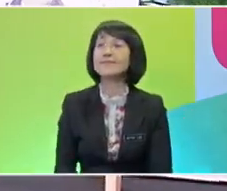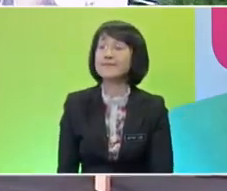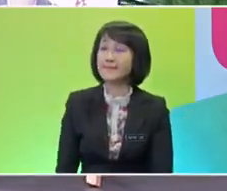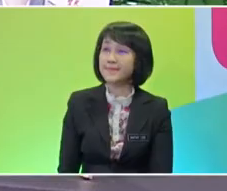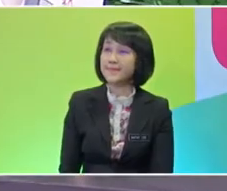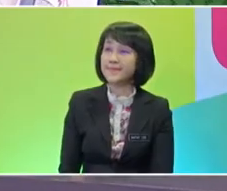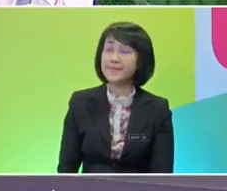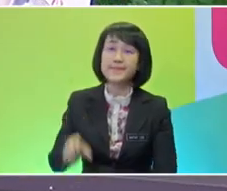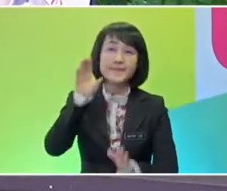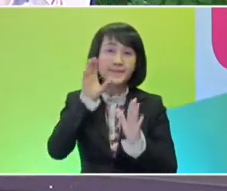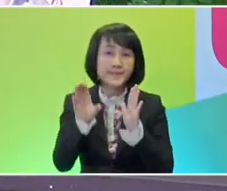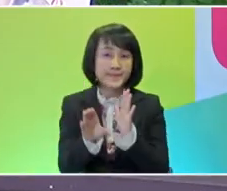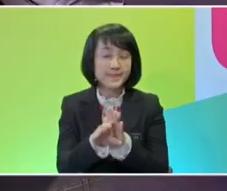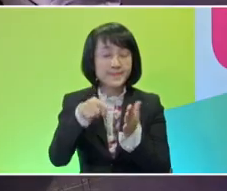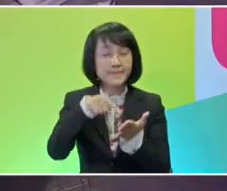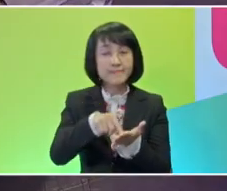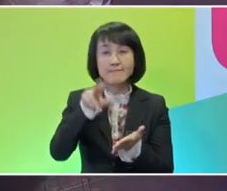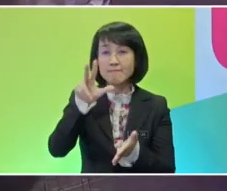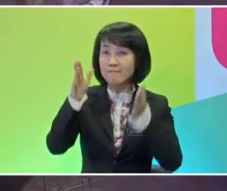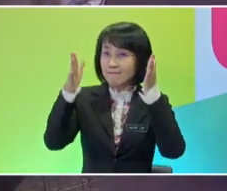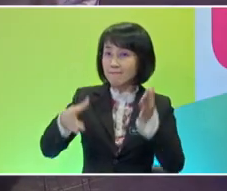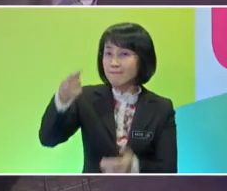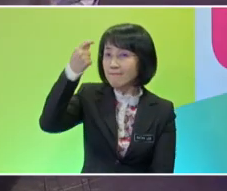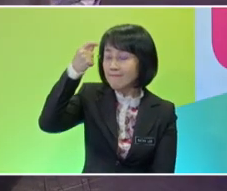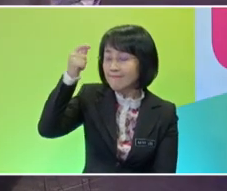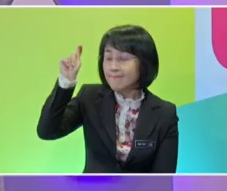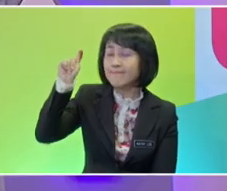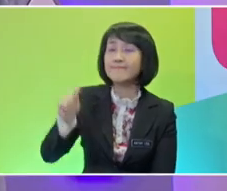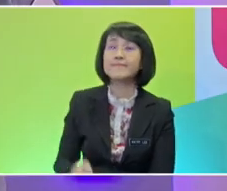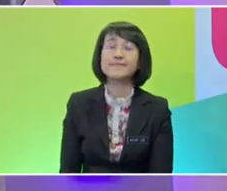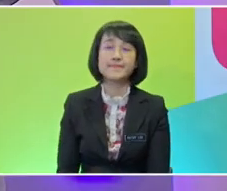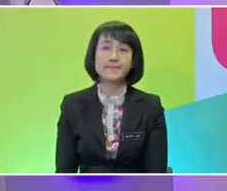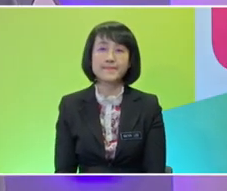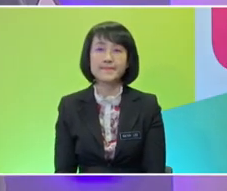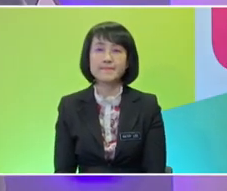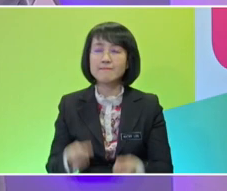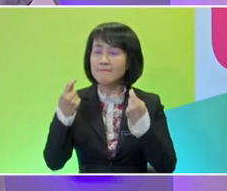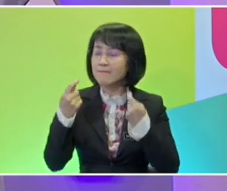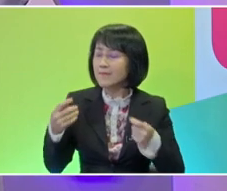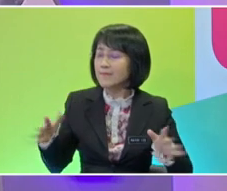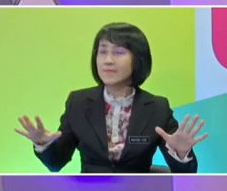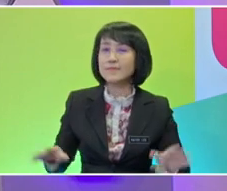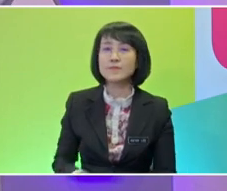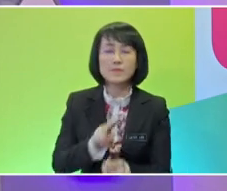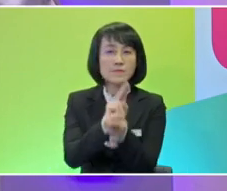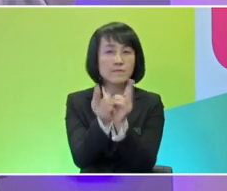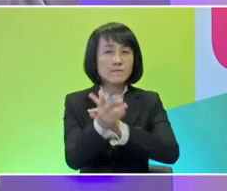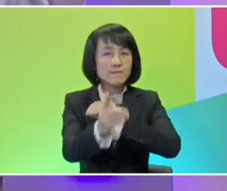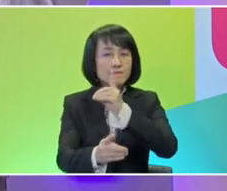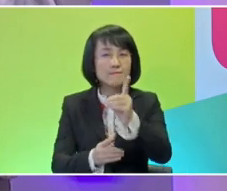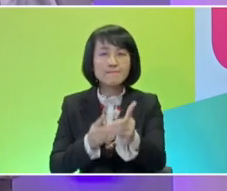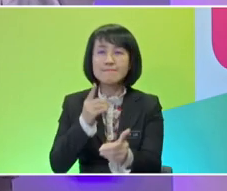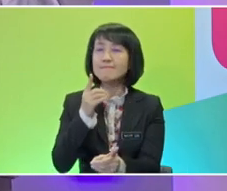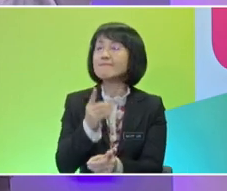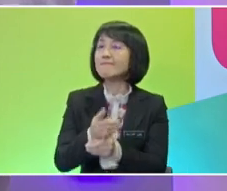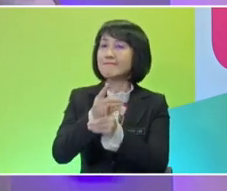gambar nih adalah 3 uang toko yang mampu dan telah pun mengubah dunia seperti mana yang ada